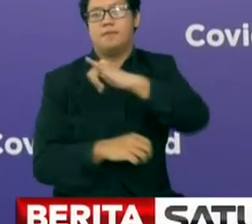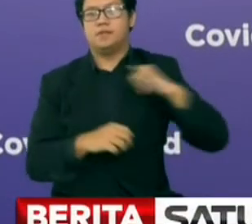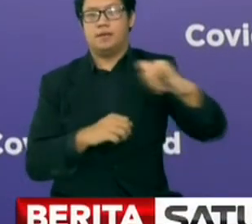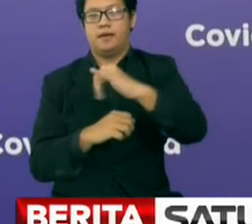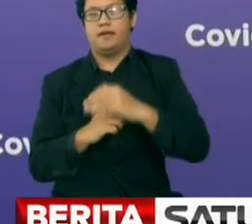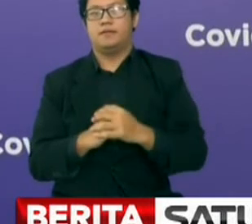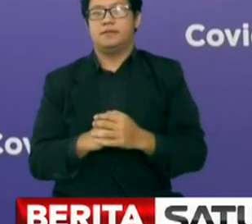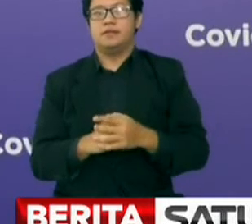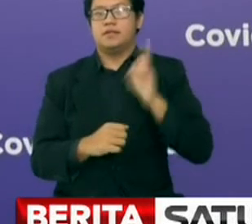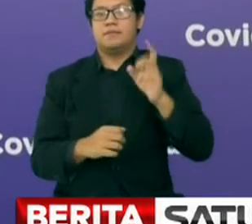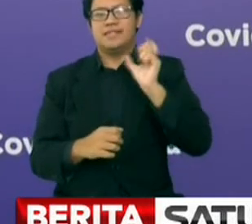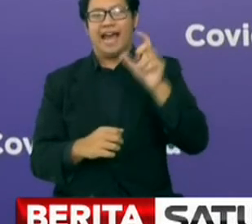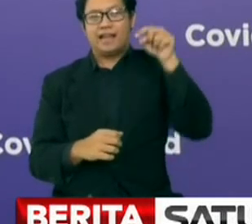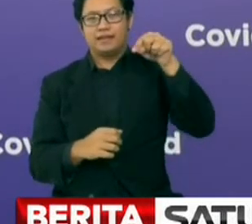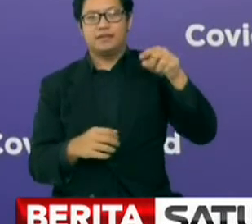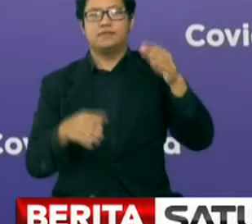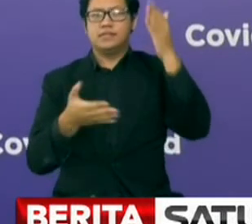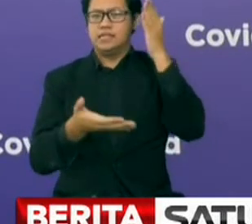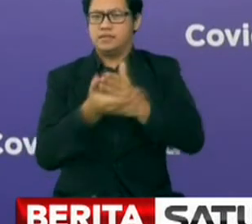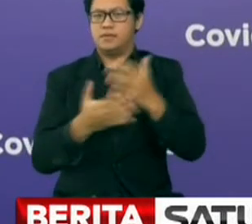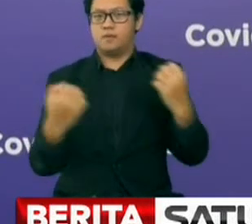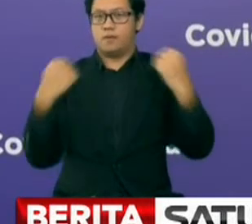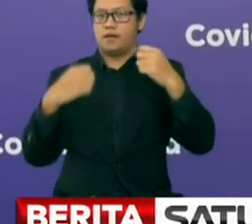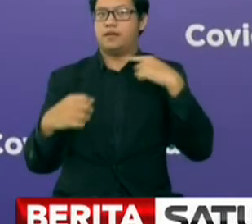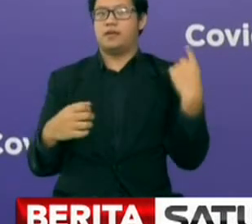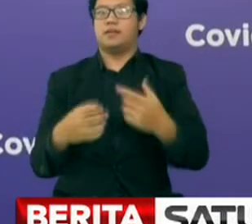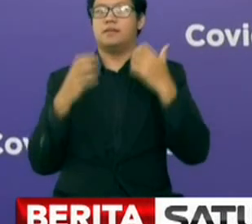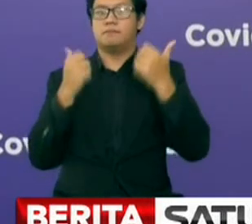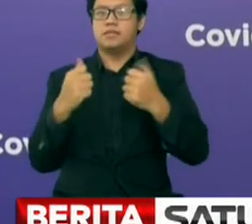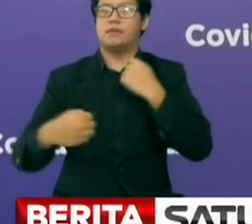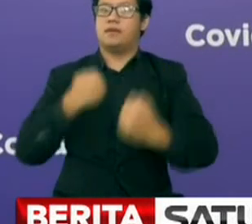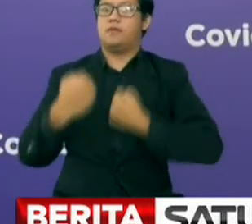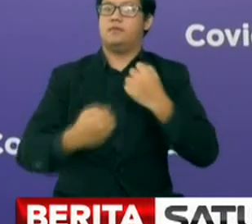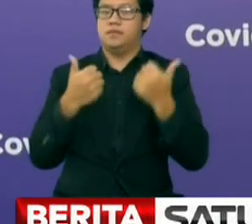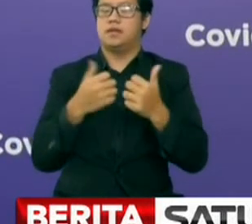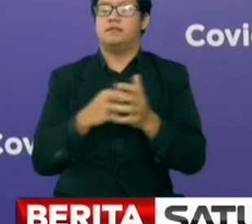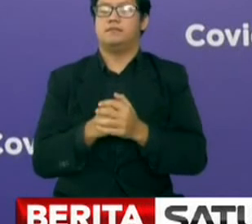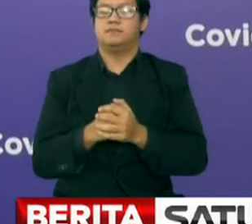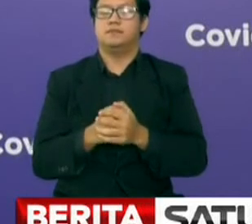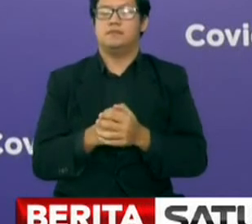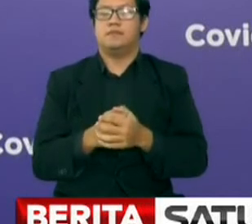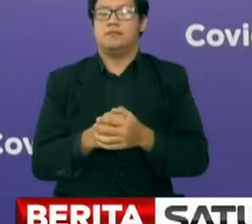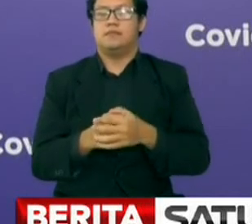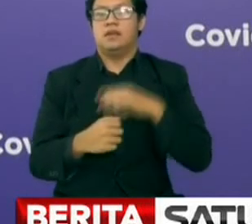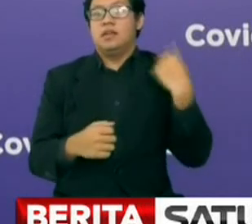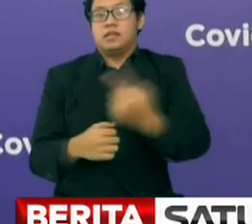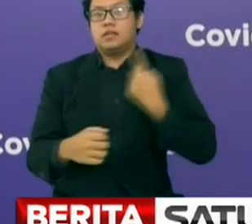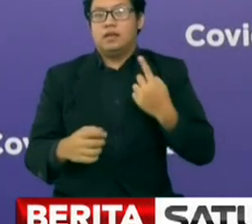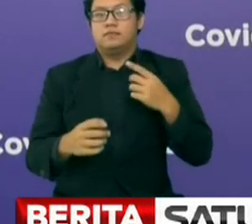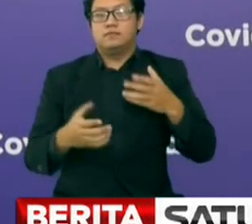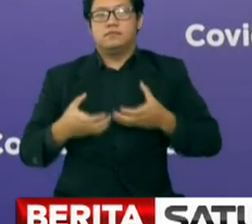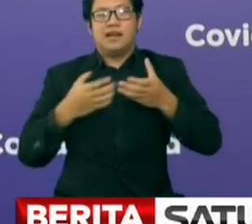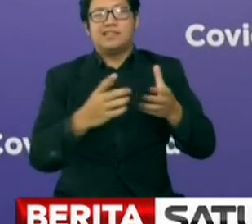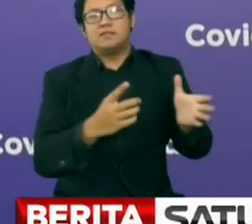Hai karena dengan cara inilah dengan disiplin yang kuat maka kita bisa melakukannya kita bisa memberikan perlindungan